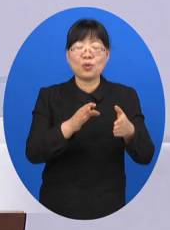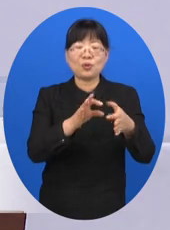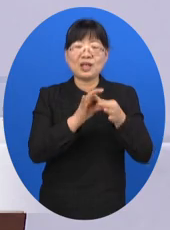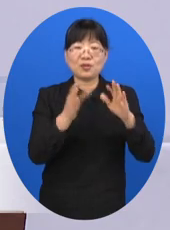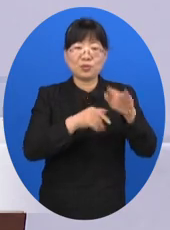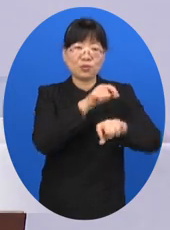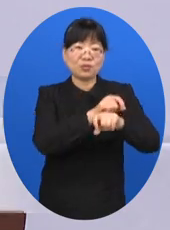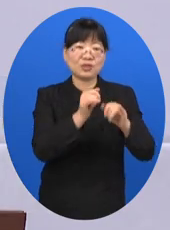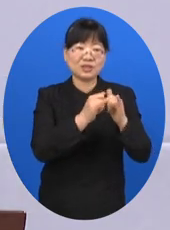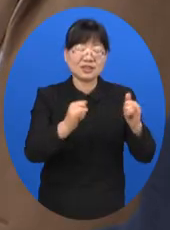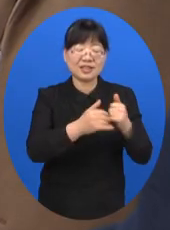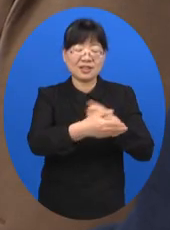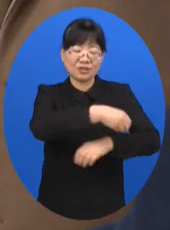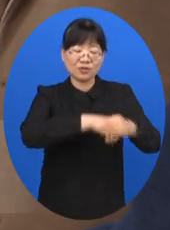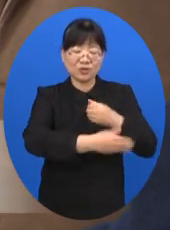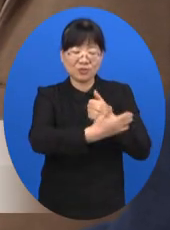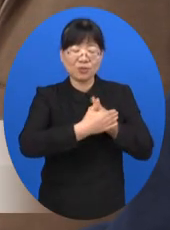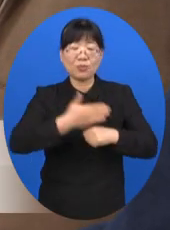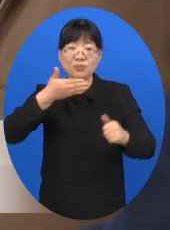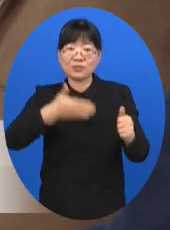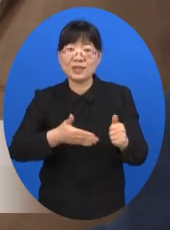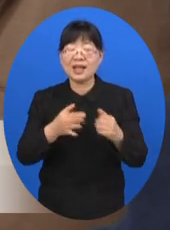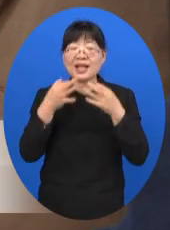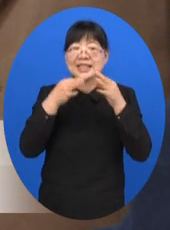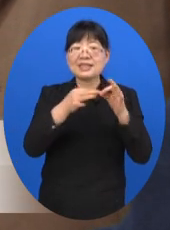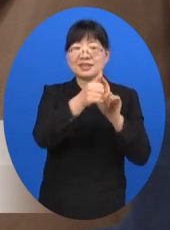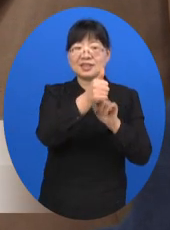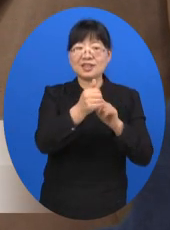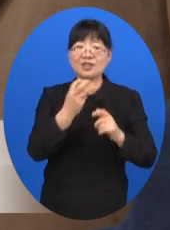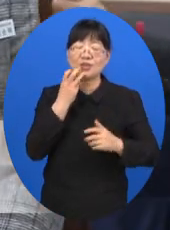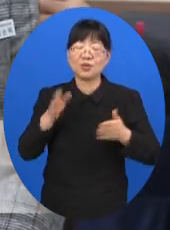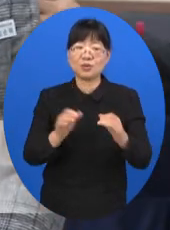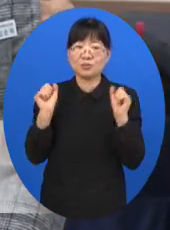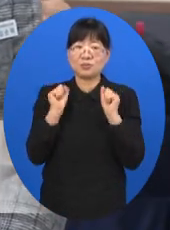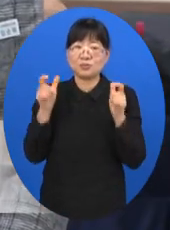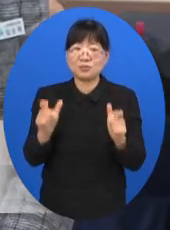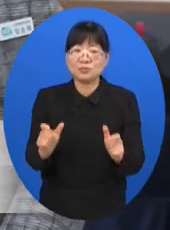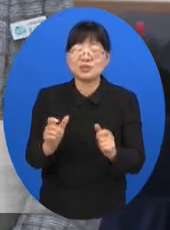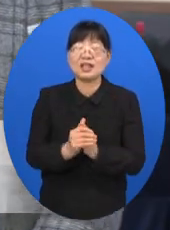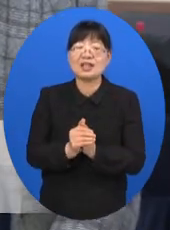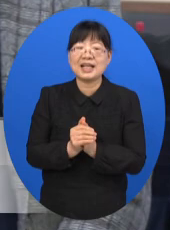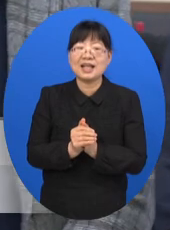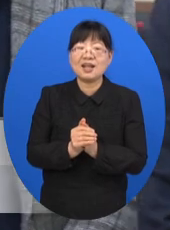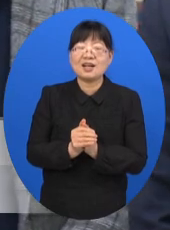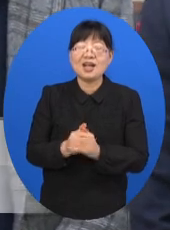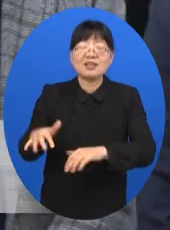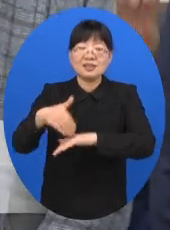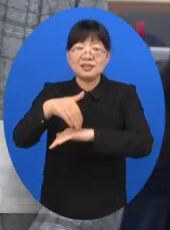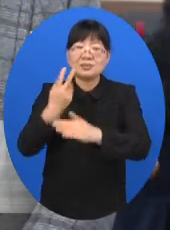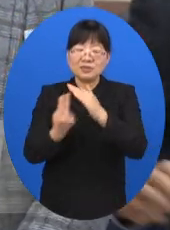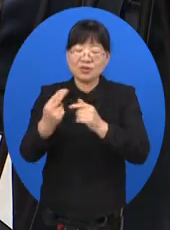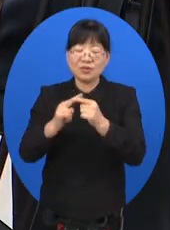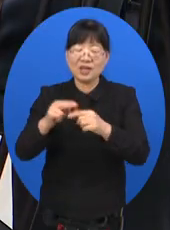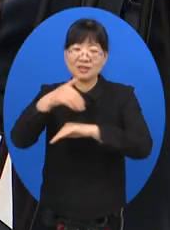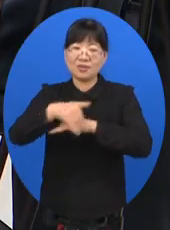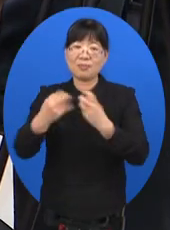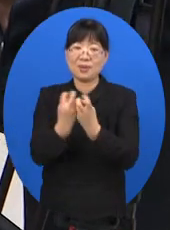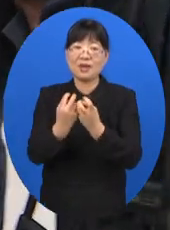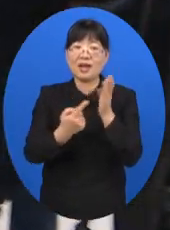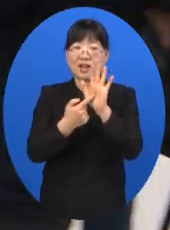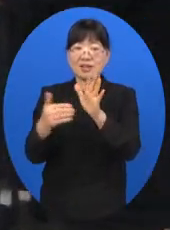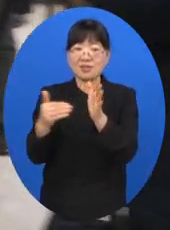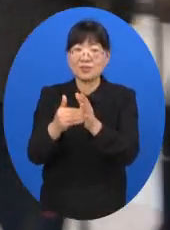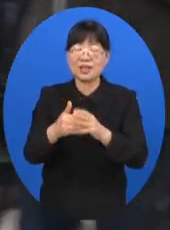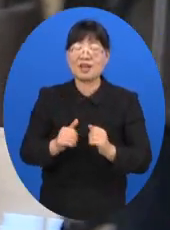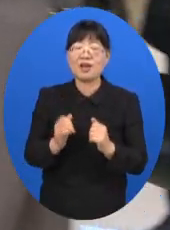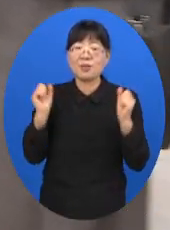적극적인 지원을 부탁드립니다. 이어 김 지사는 경기 북부 특별자치도의 비전과 전략에 대한 계획을 밝히며 북부 지역의 성장